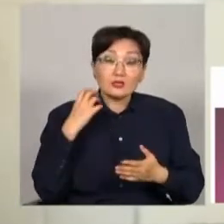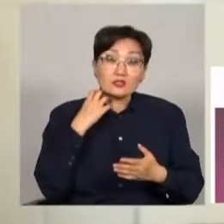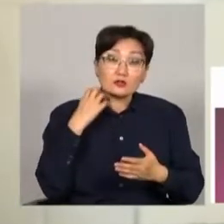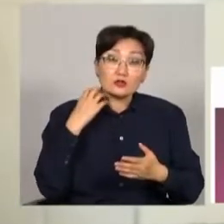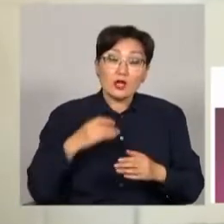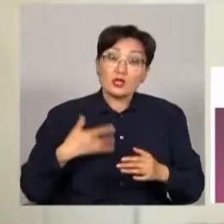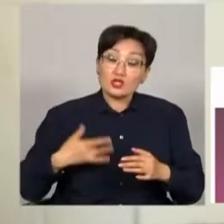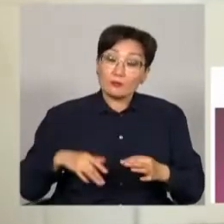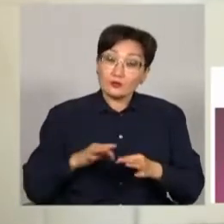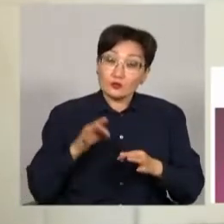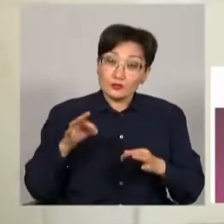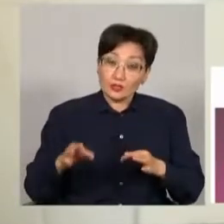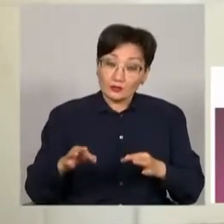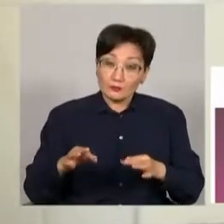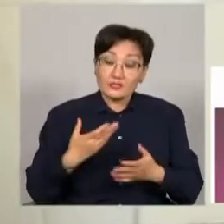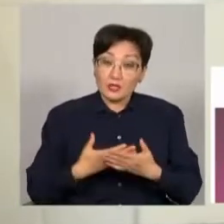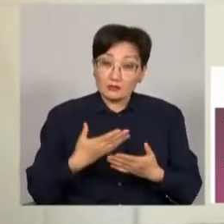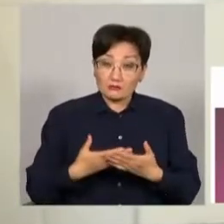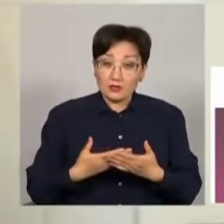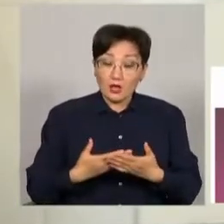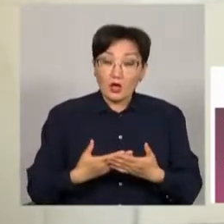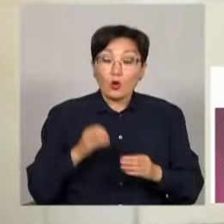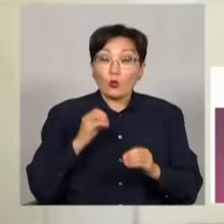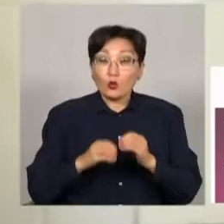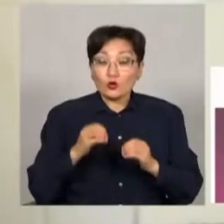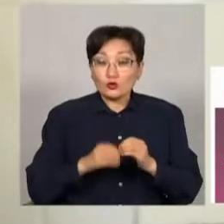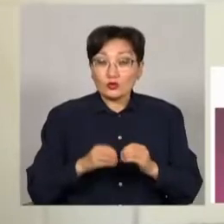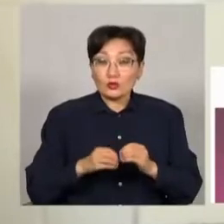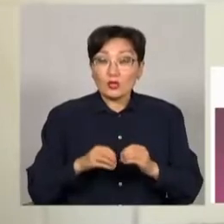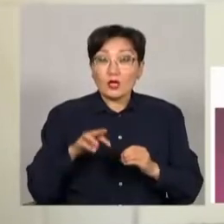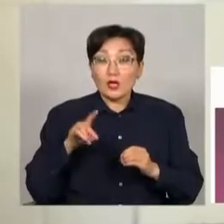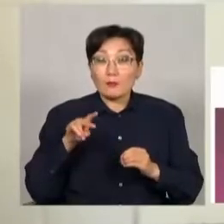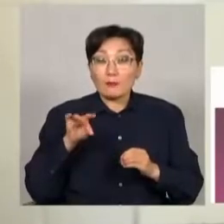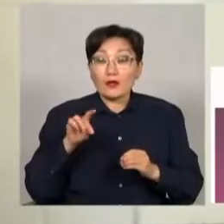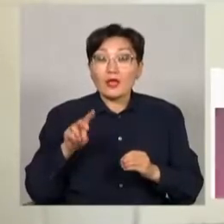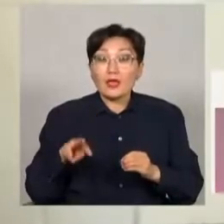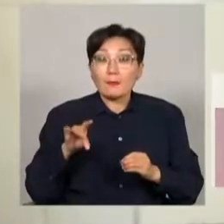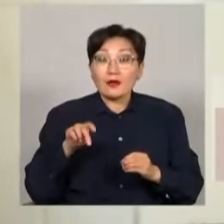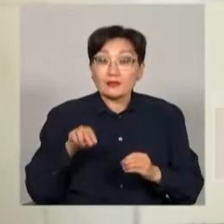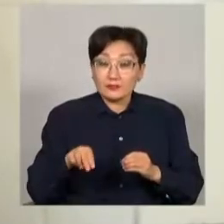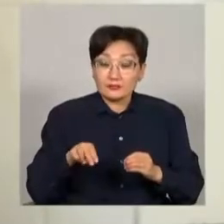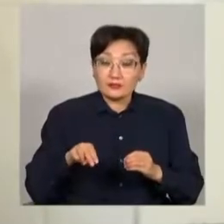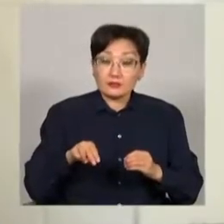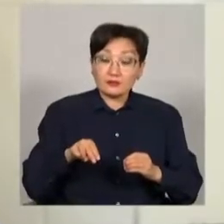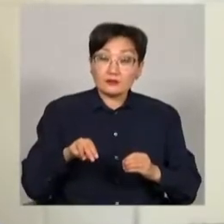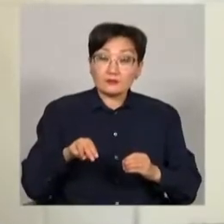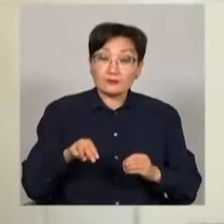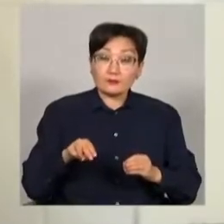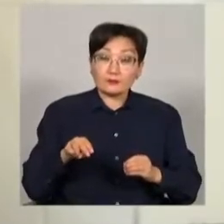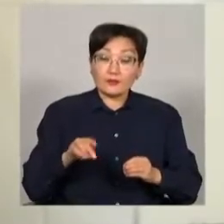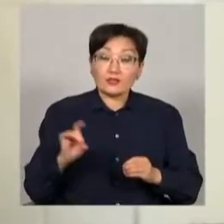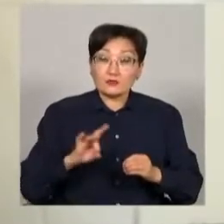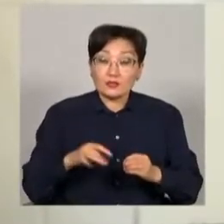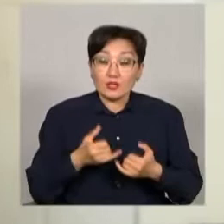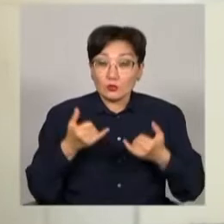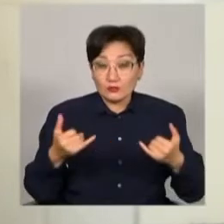мына Жамбыл облыстарын айтатын болсақ, 10 жаңағы айлық есептеуіш көлемінде көрсетіледі.